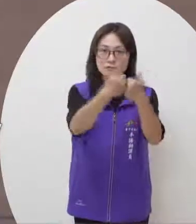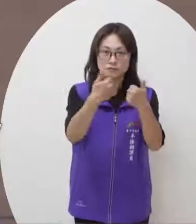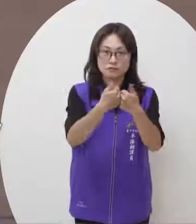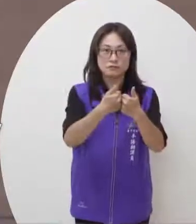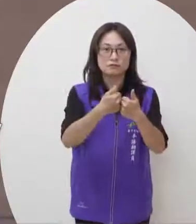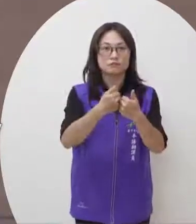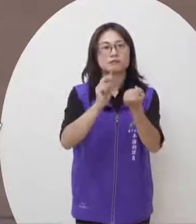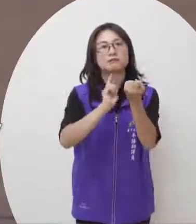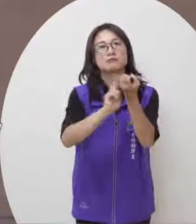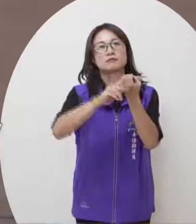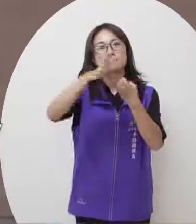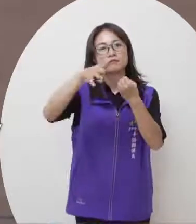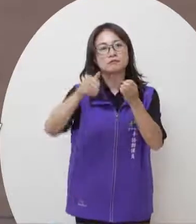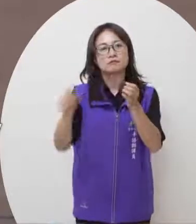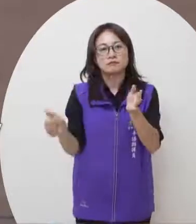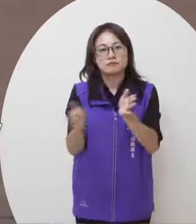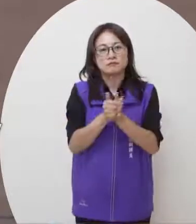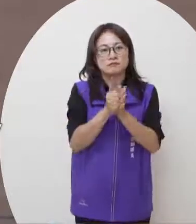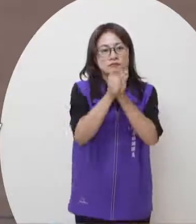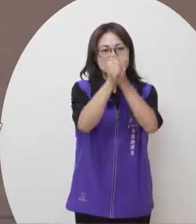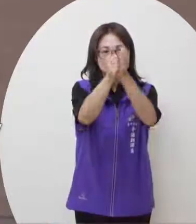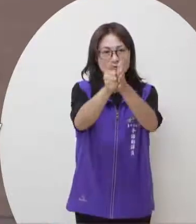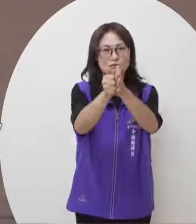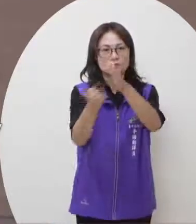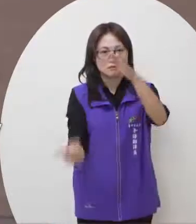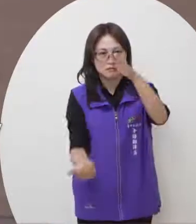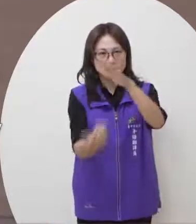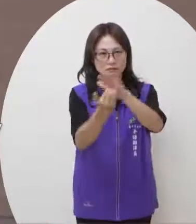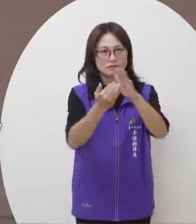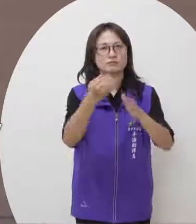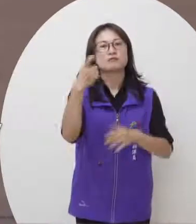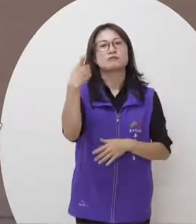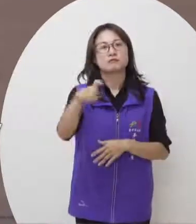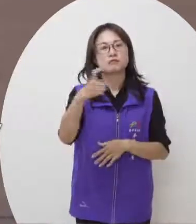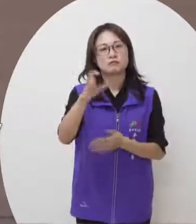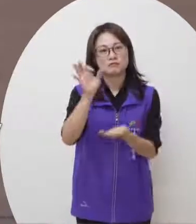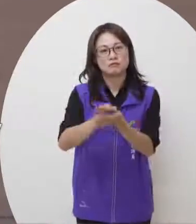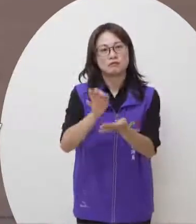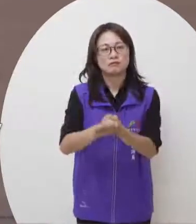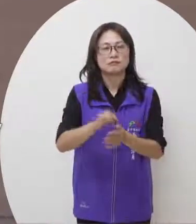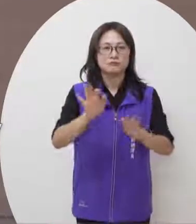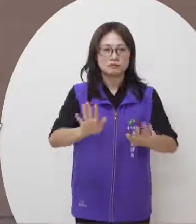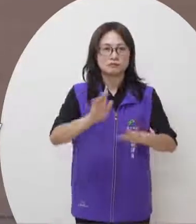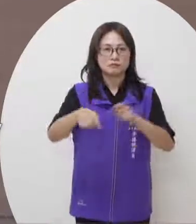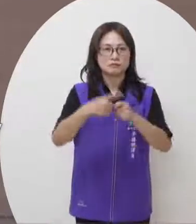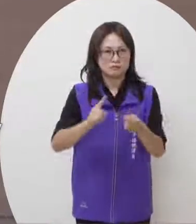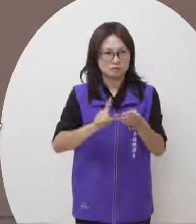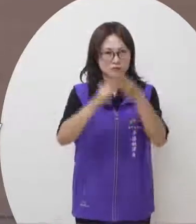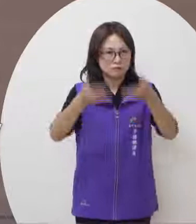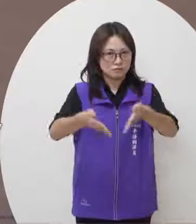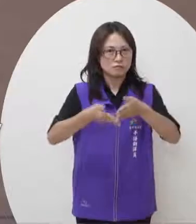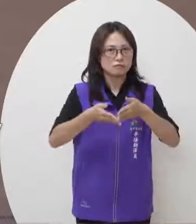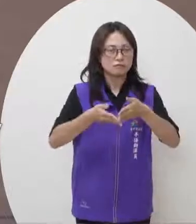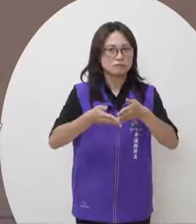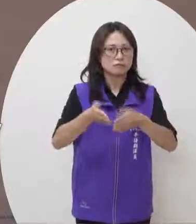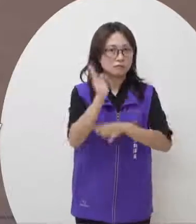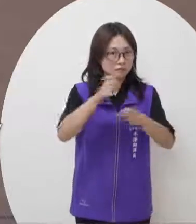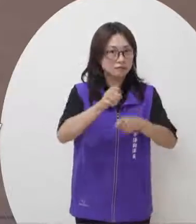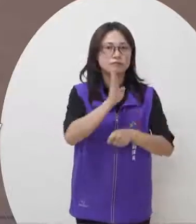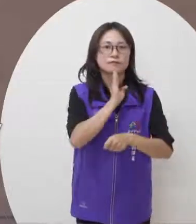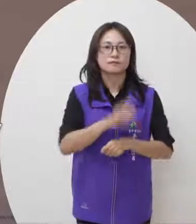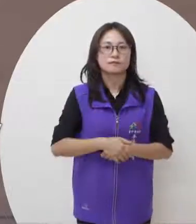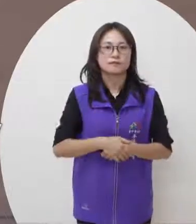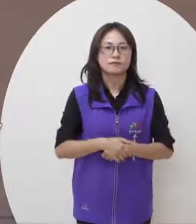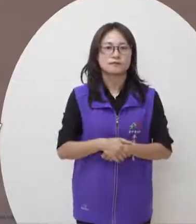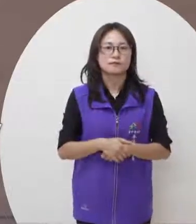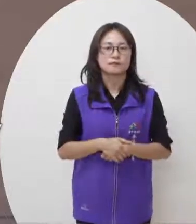也只要10块钱哈。那也因此呢，这是我们台中市今年很重大的几个政策。另外下个月开始我们有个